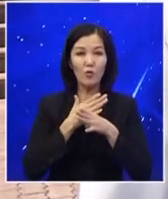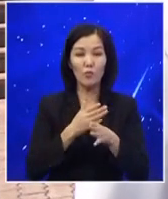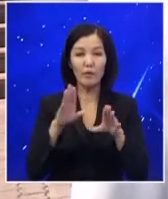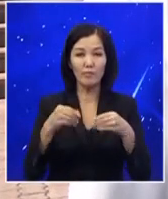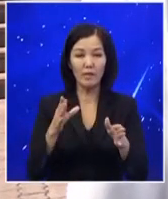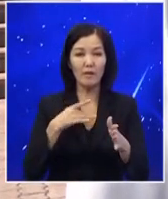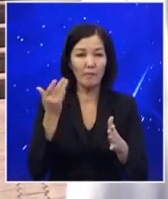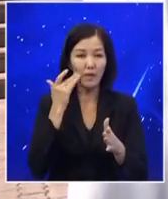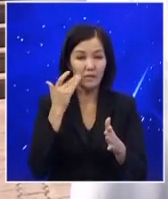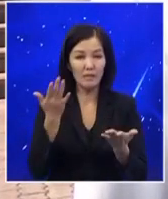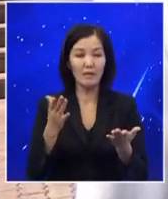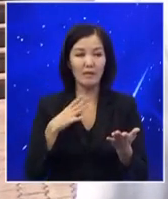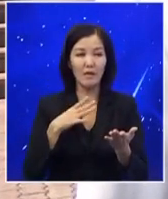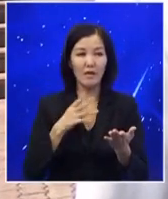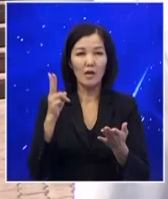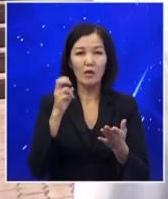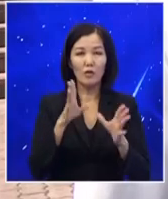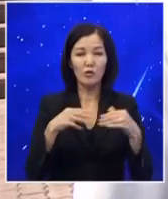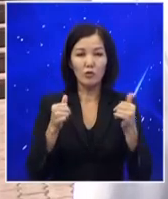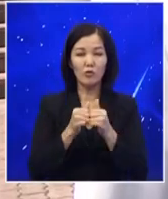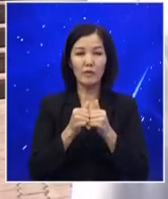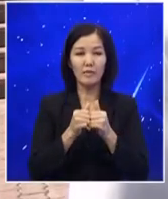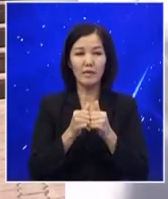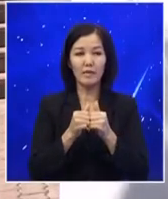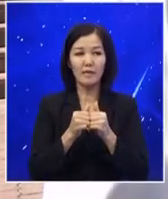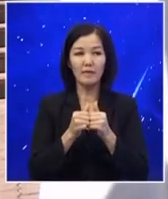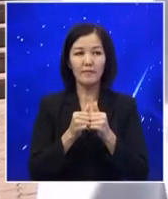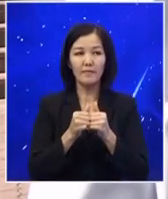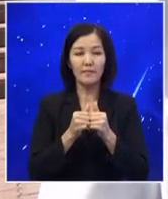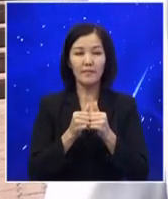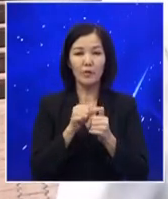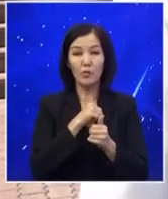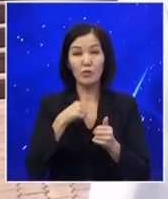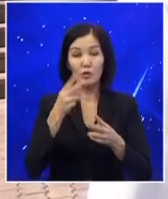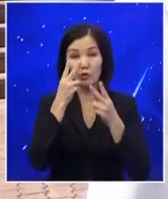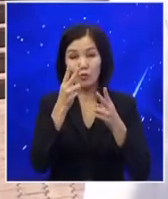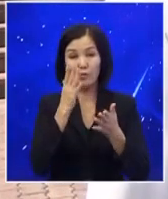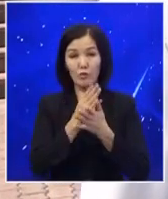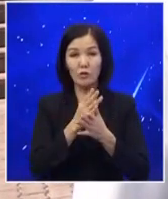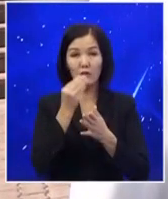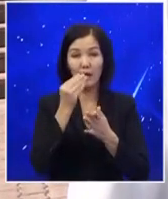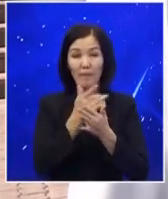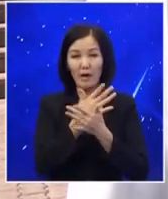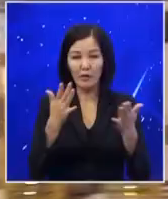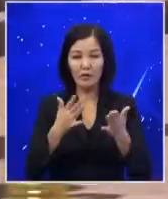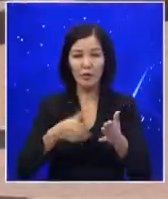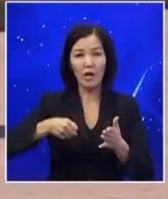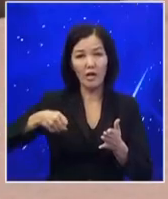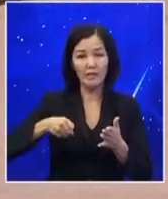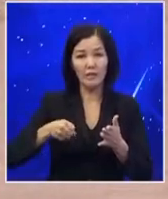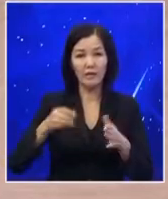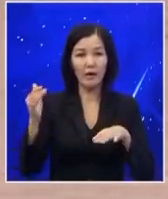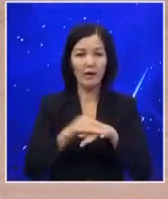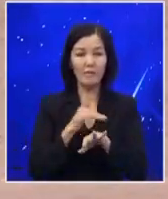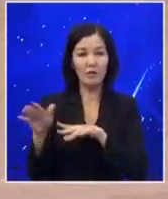арнайы рухына бағышталып 200 отбасына мына өздеріңіз көріп тұрғандай азық түліктей қайырымдылық шарасы